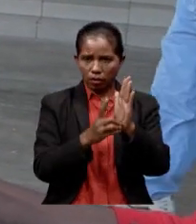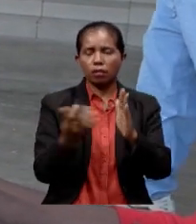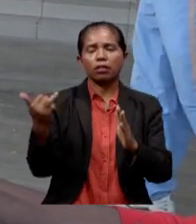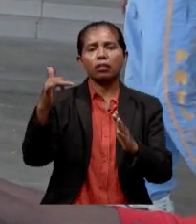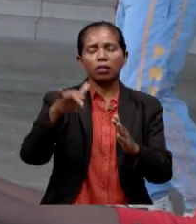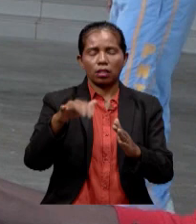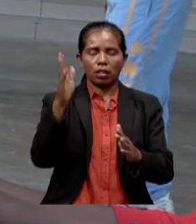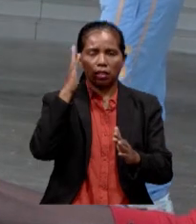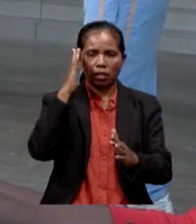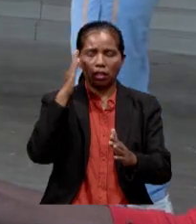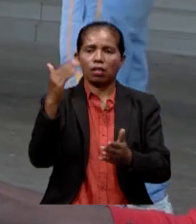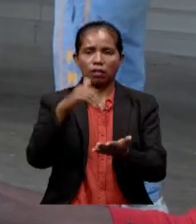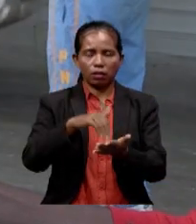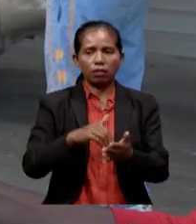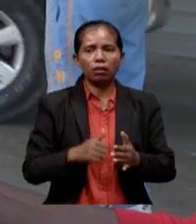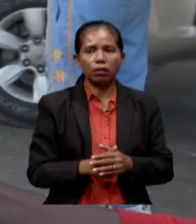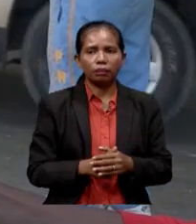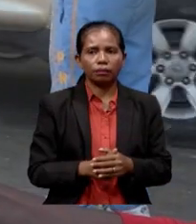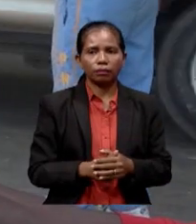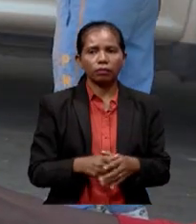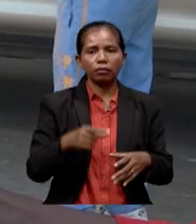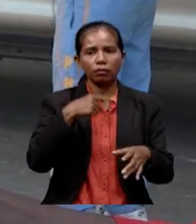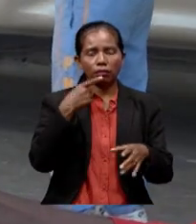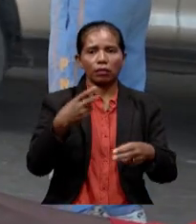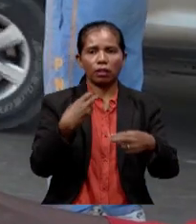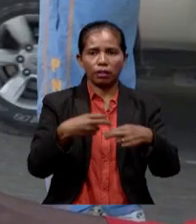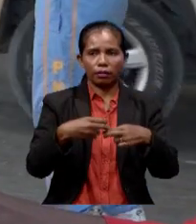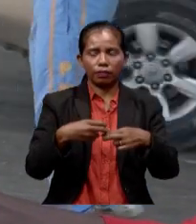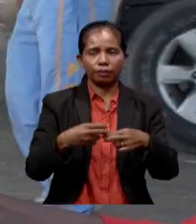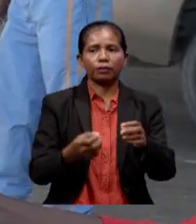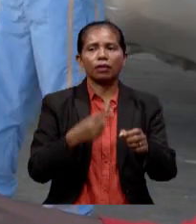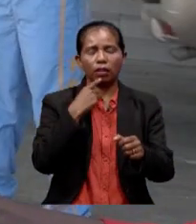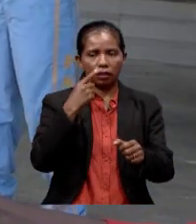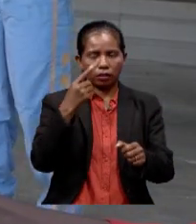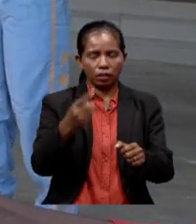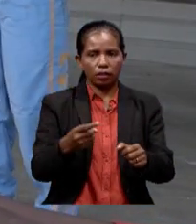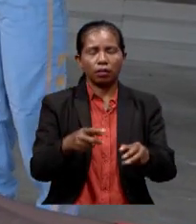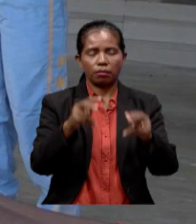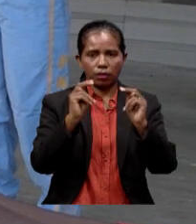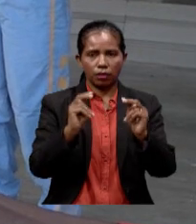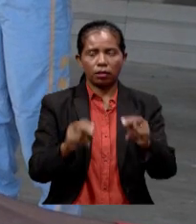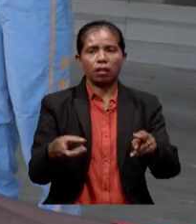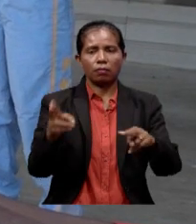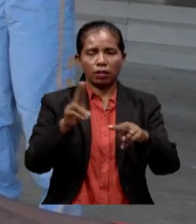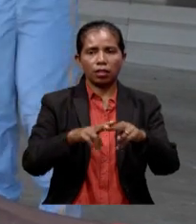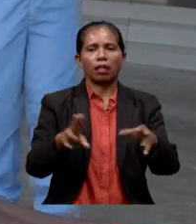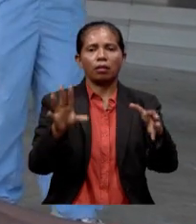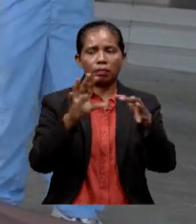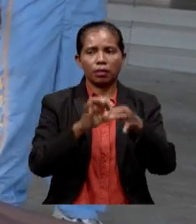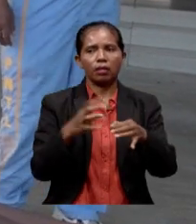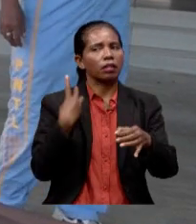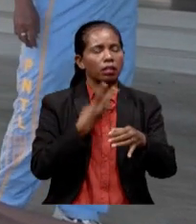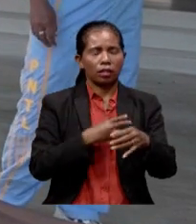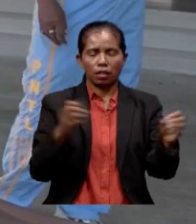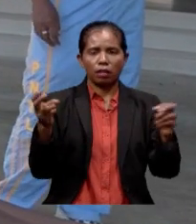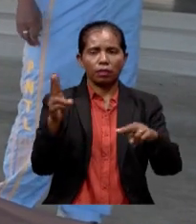dele de tam, ite e no dados, kata ke ne be mo riscu, agora se atu dihang, ine be mo persija menta membros, so ita la presija menta